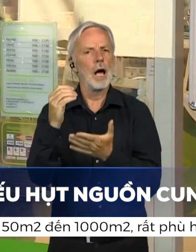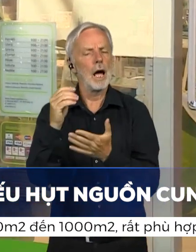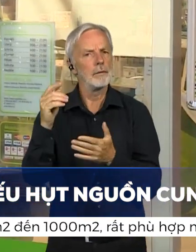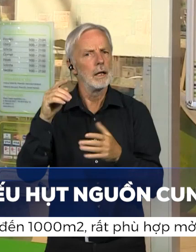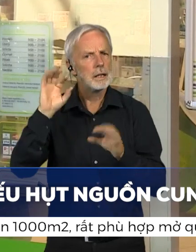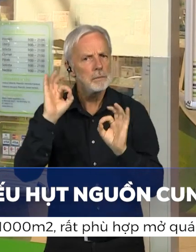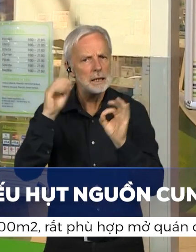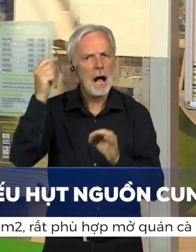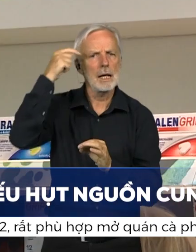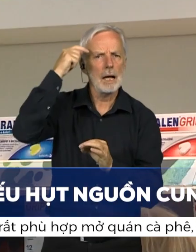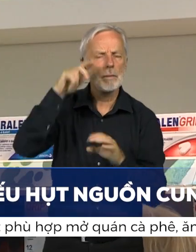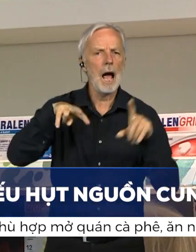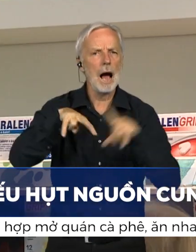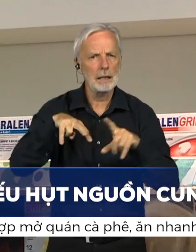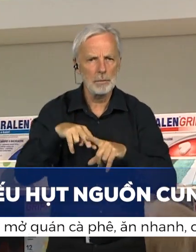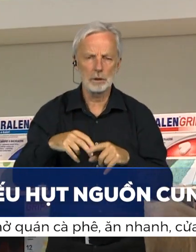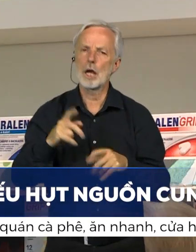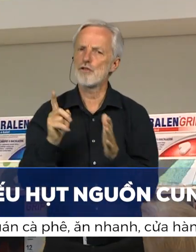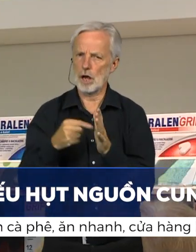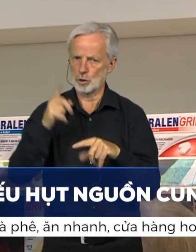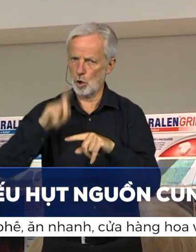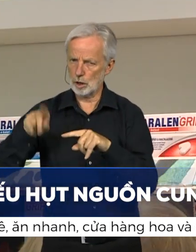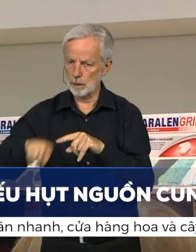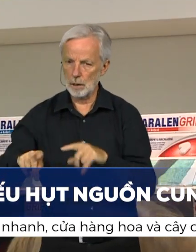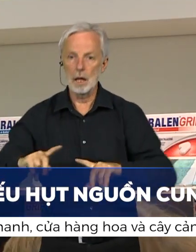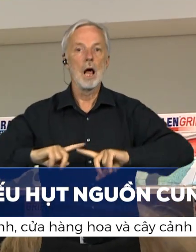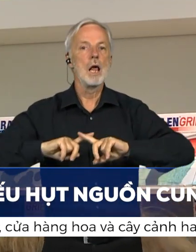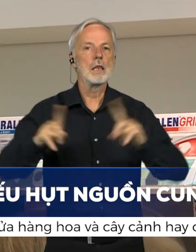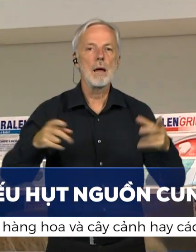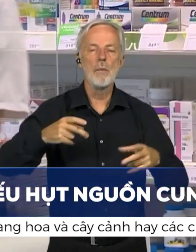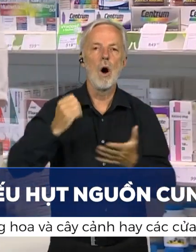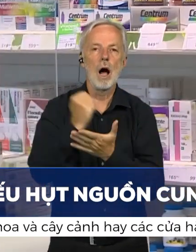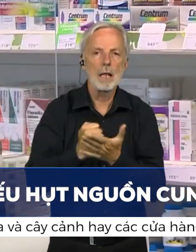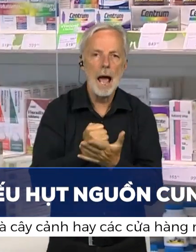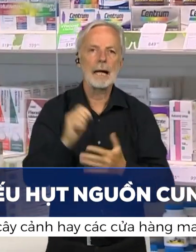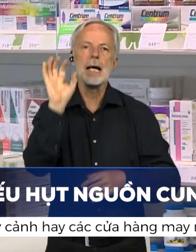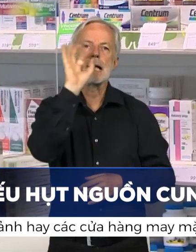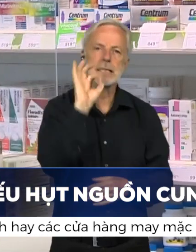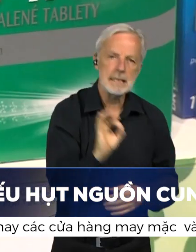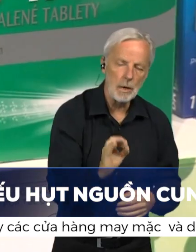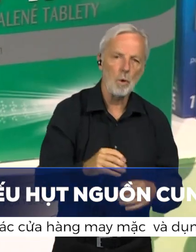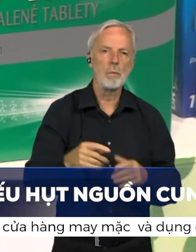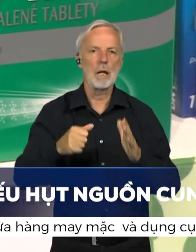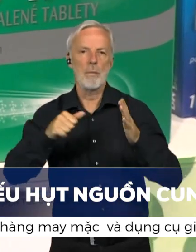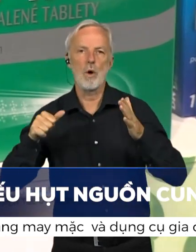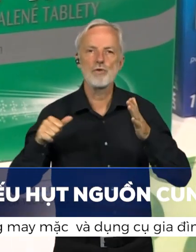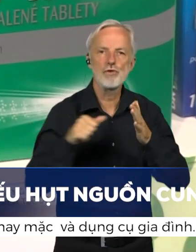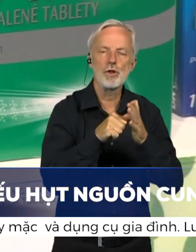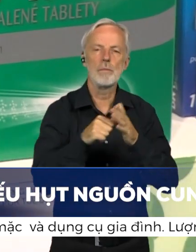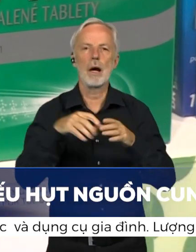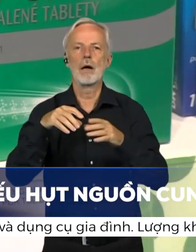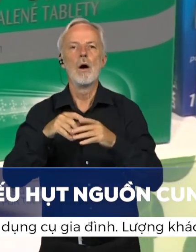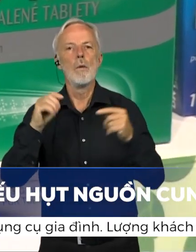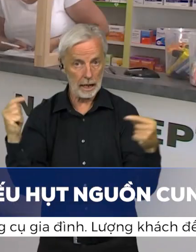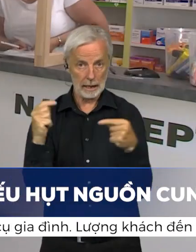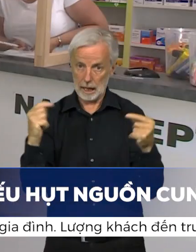dược phẩm nói trên cũng đang diễn ra. Một số chuyên gia về dược phẩm Séc nhìn nhận, vấn đề đáng lo ngại hơn đó là tình trạng thiếu các loại thuốc không thể thay